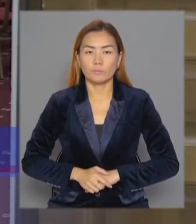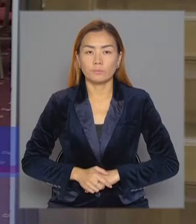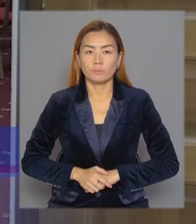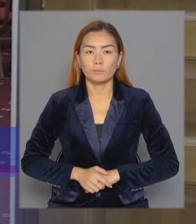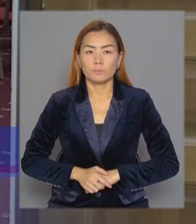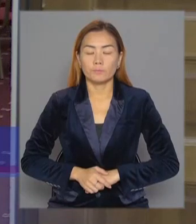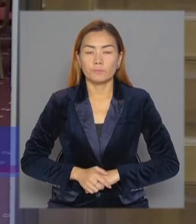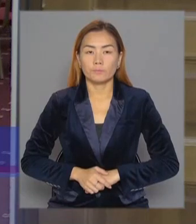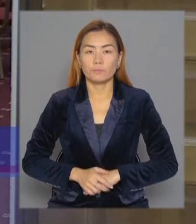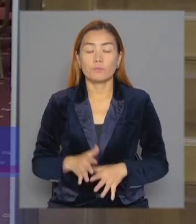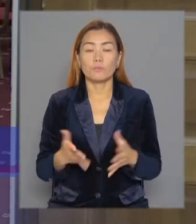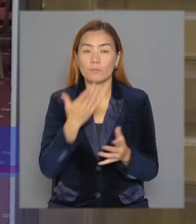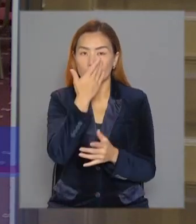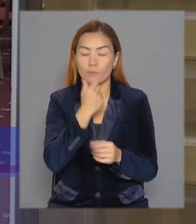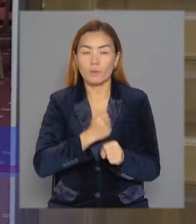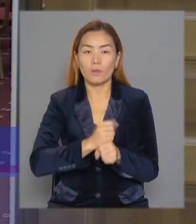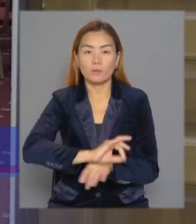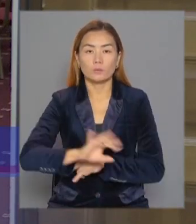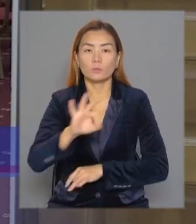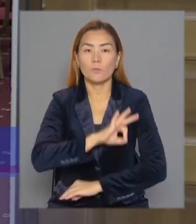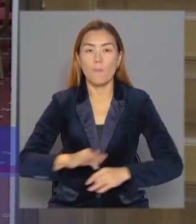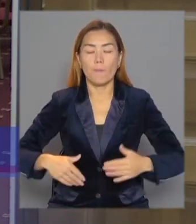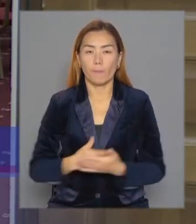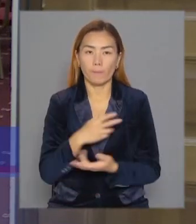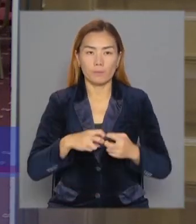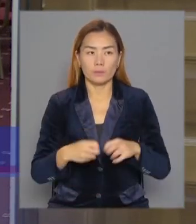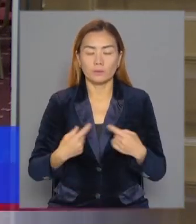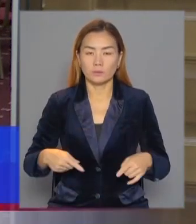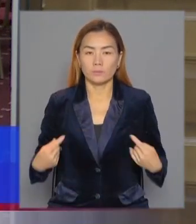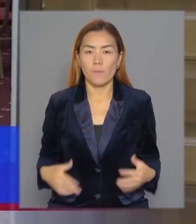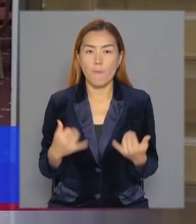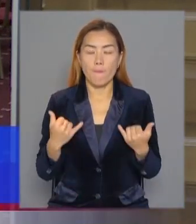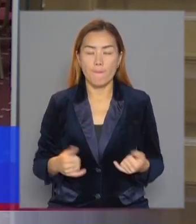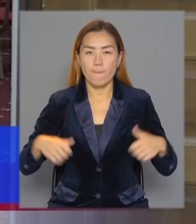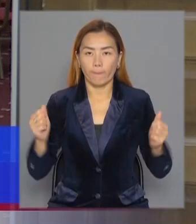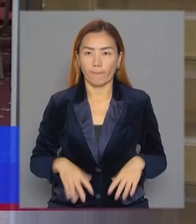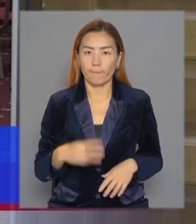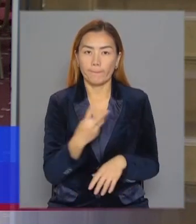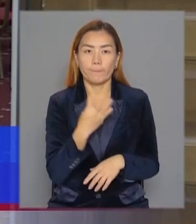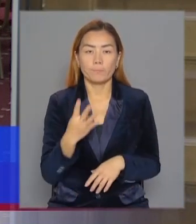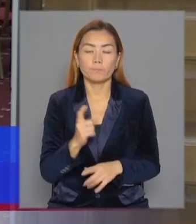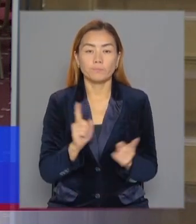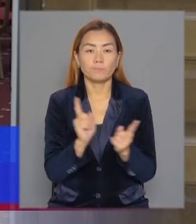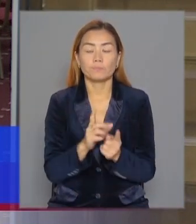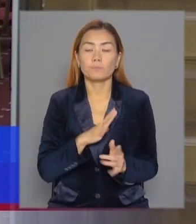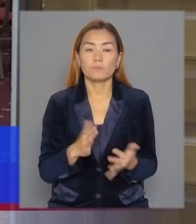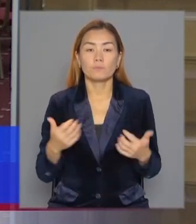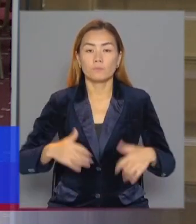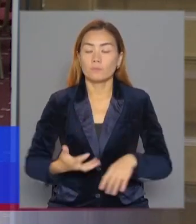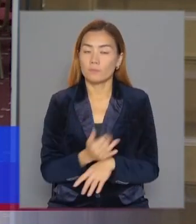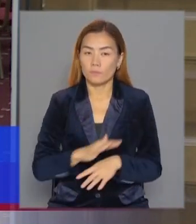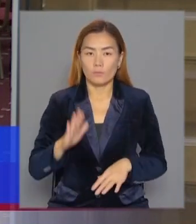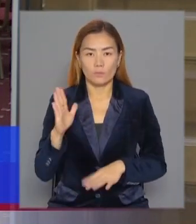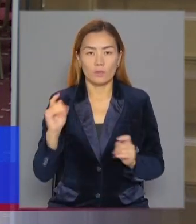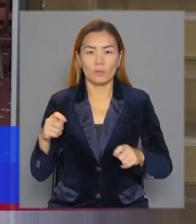региона пришло много людей рассказывают о многих нерешённых проблемах я сейчас принял три-четыре человека в случае